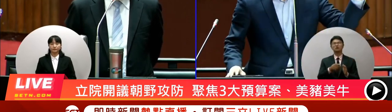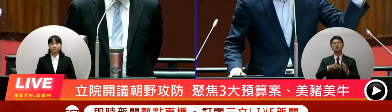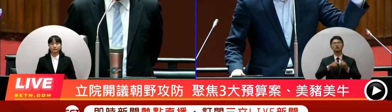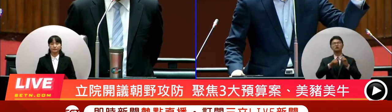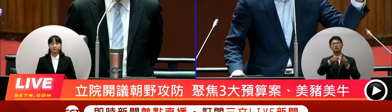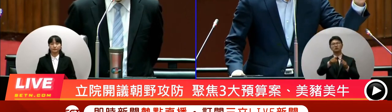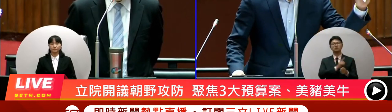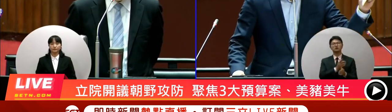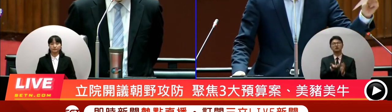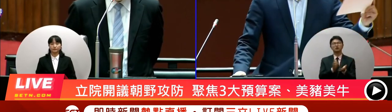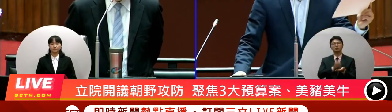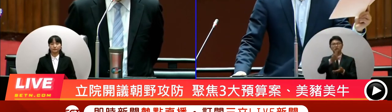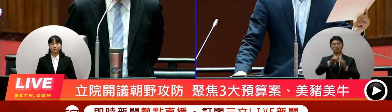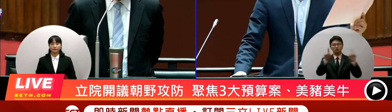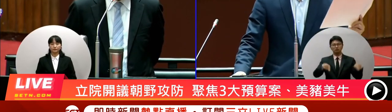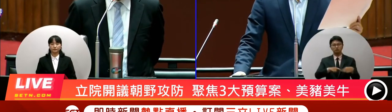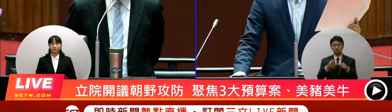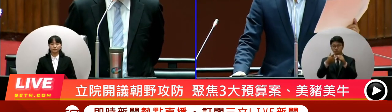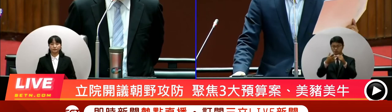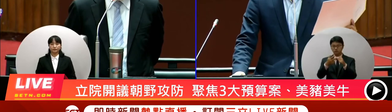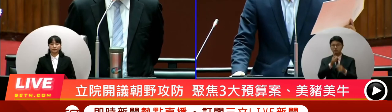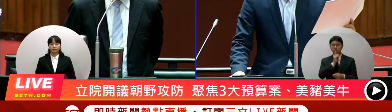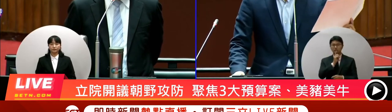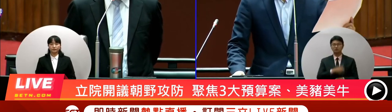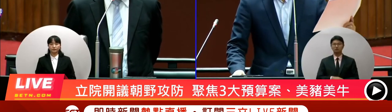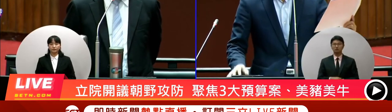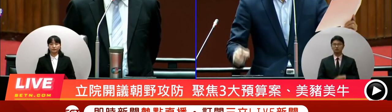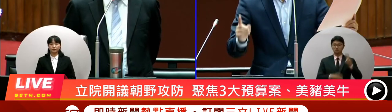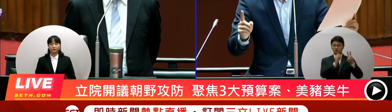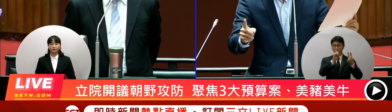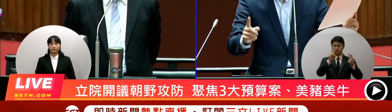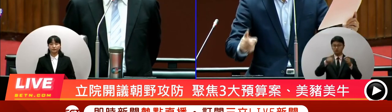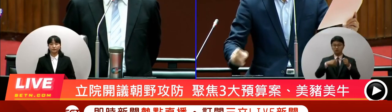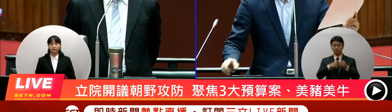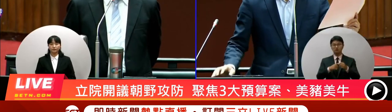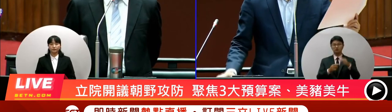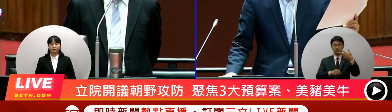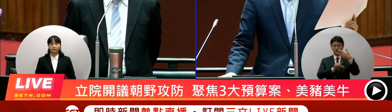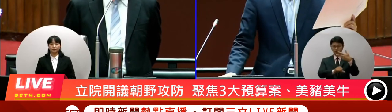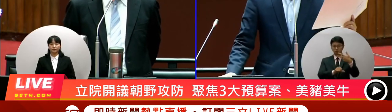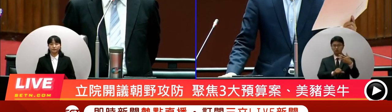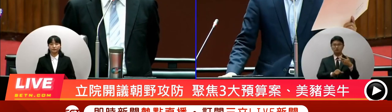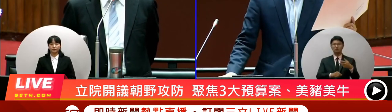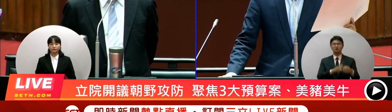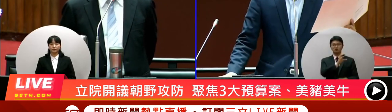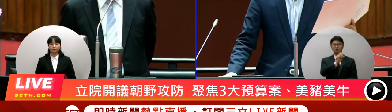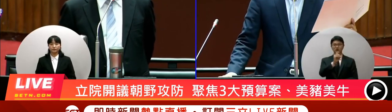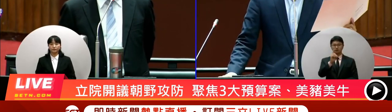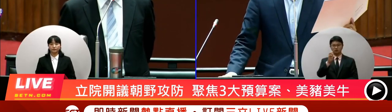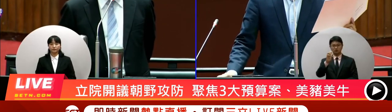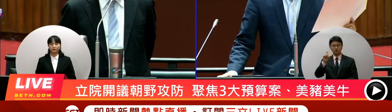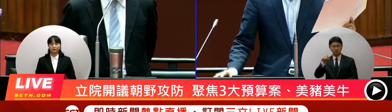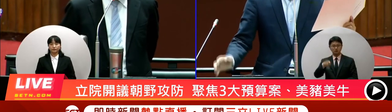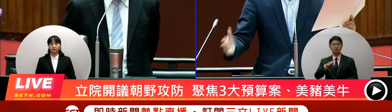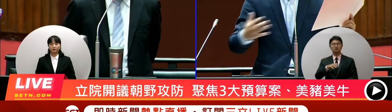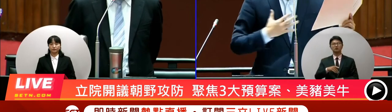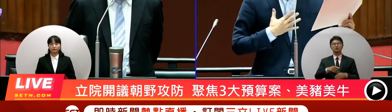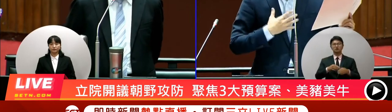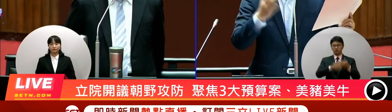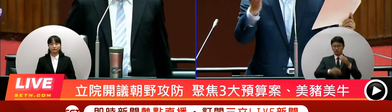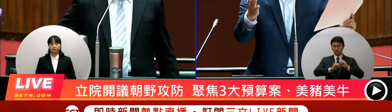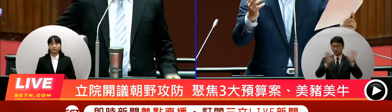第7页所讲的，2012年7月5号 Codex 安全容许量标准出炉，当时担任民进党